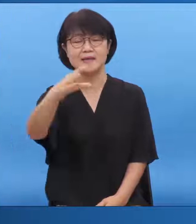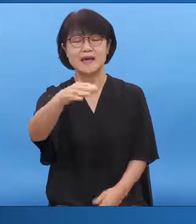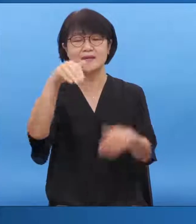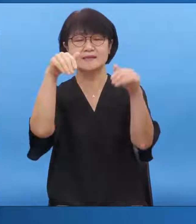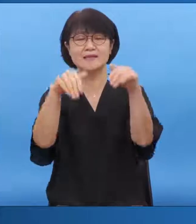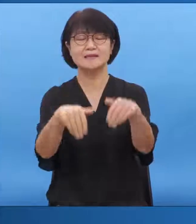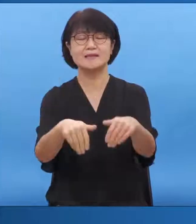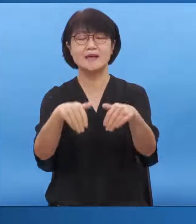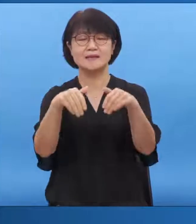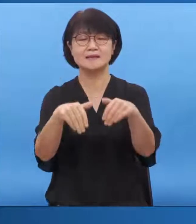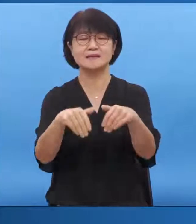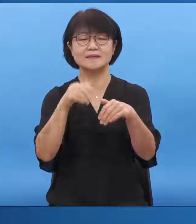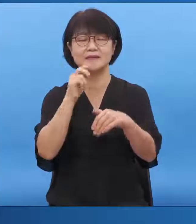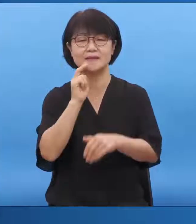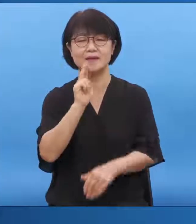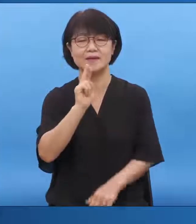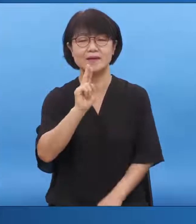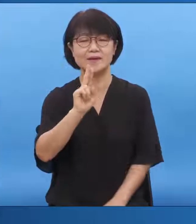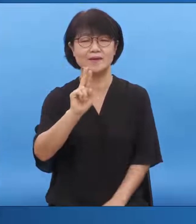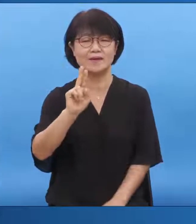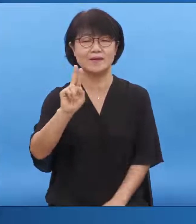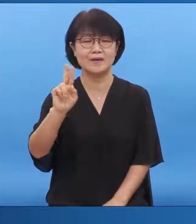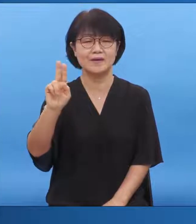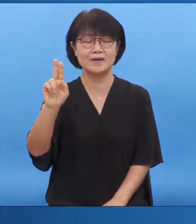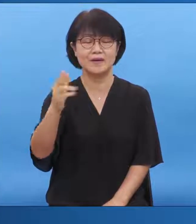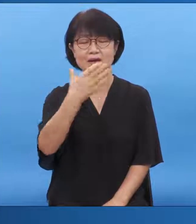빛의 사자들이여